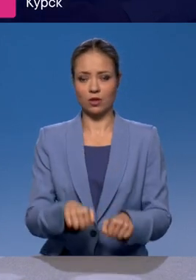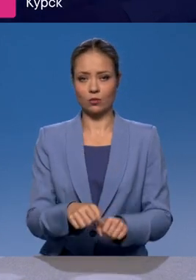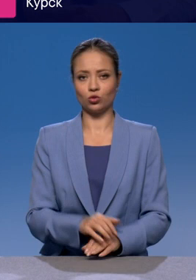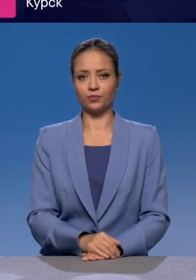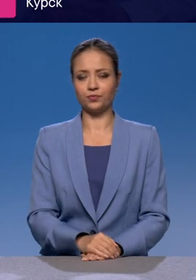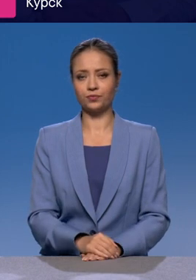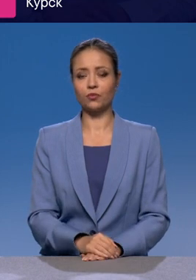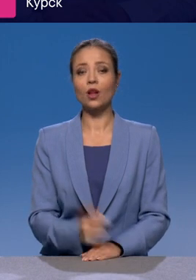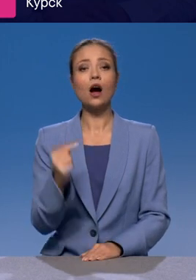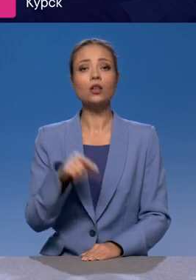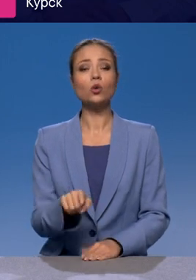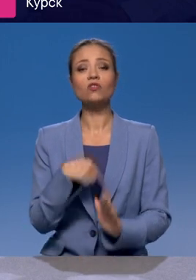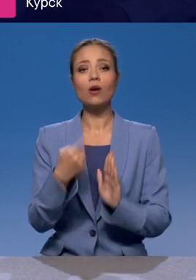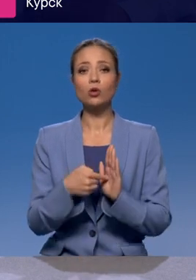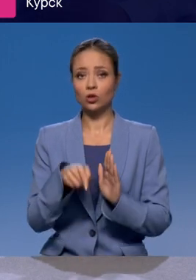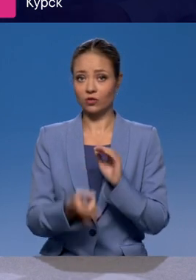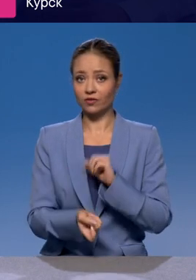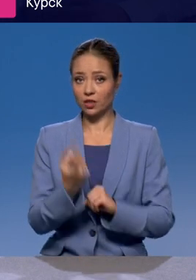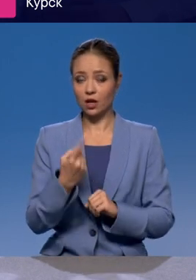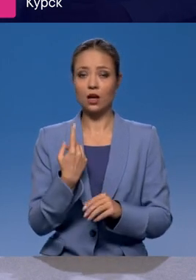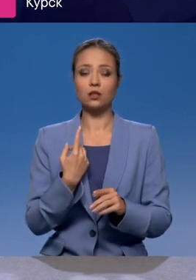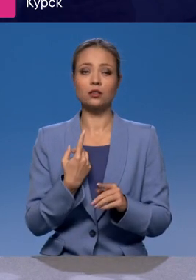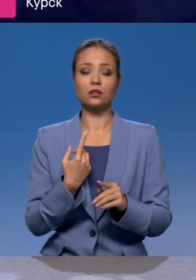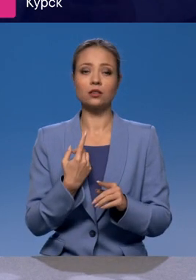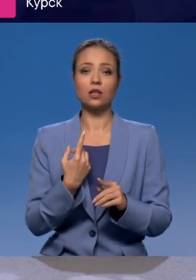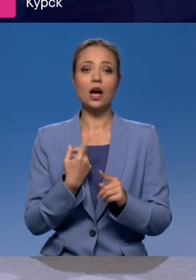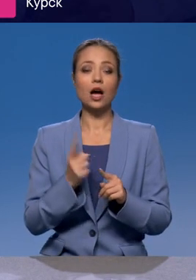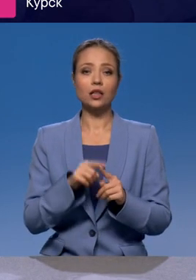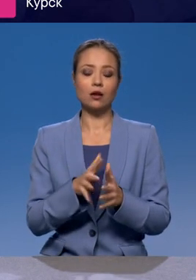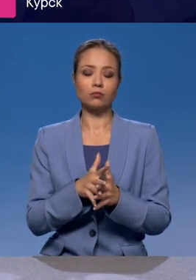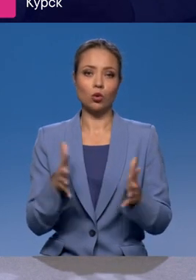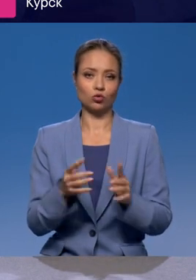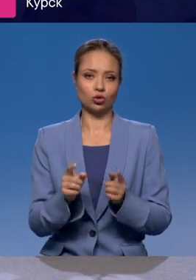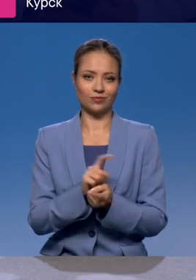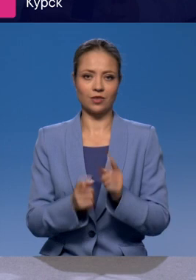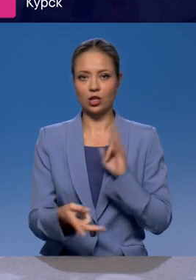Тот вопрос, о котором вы ставите, наверное, больше всего вызвал резонанс в результате того, что